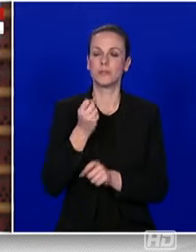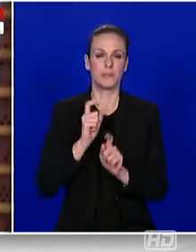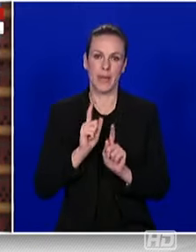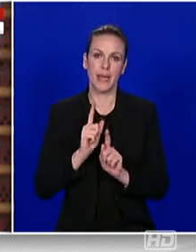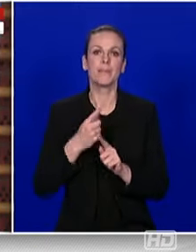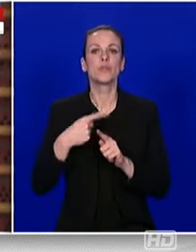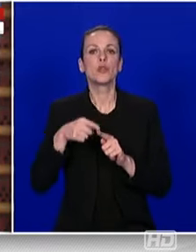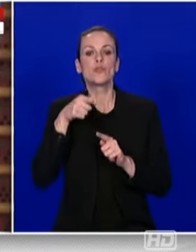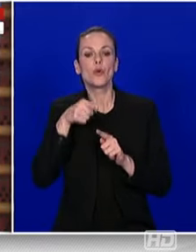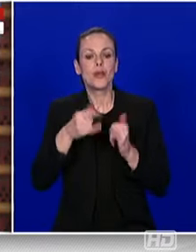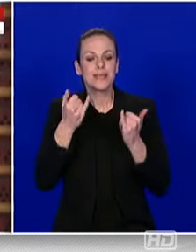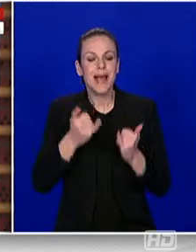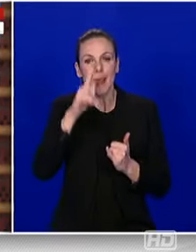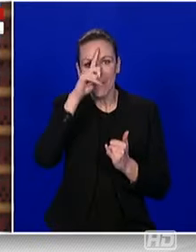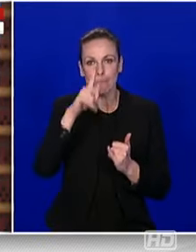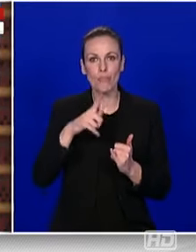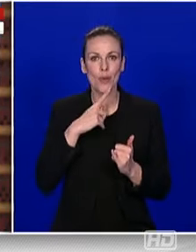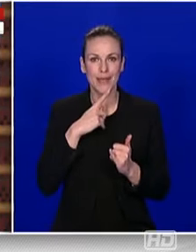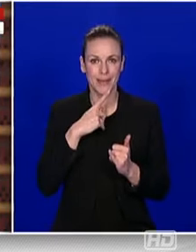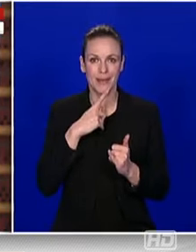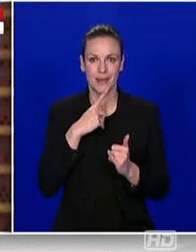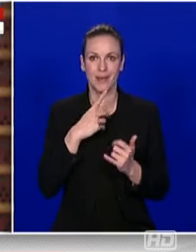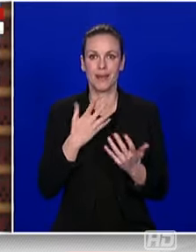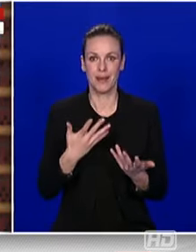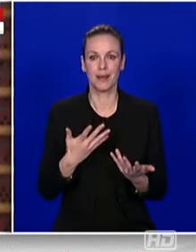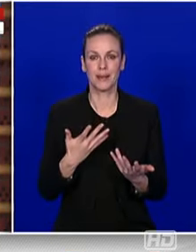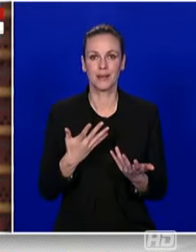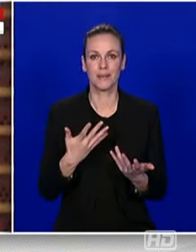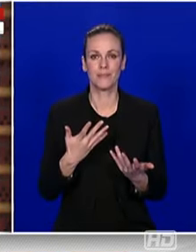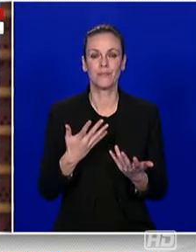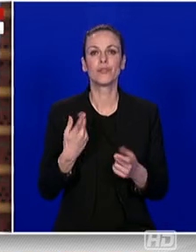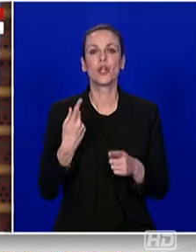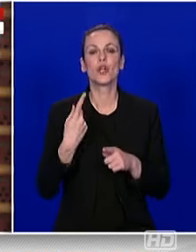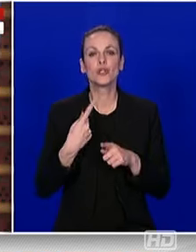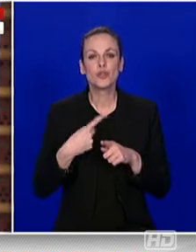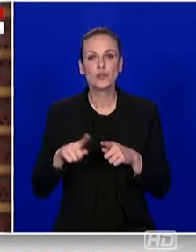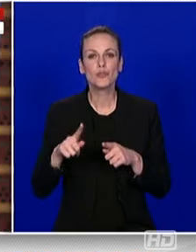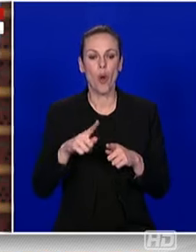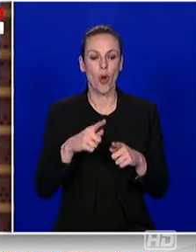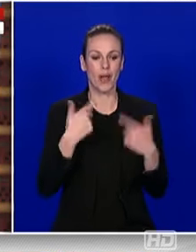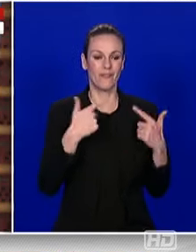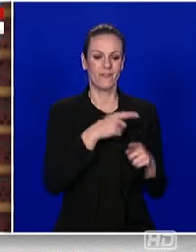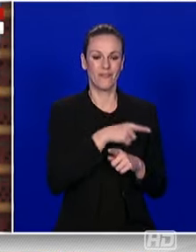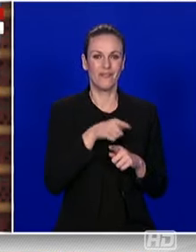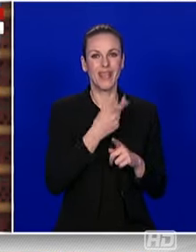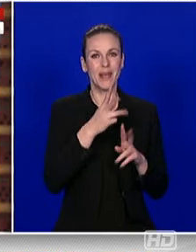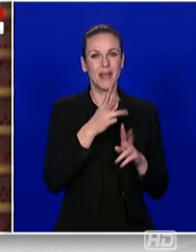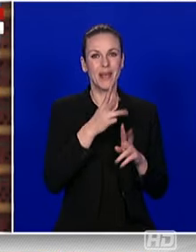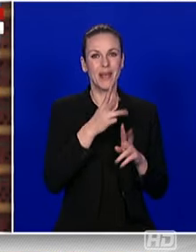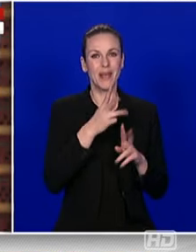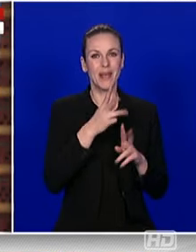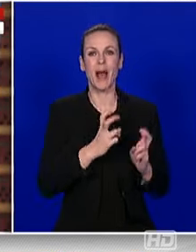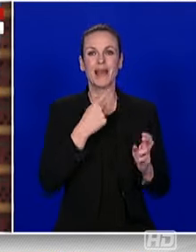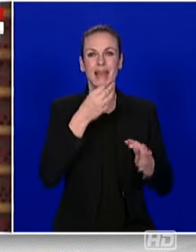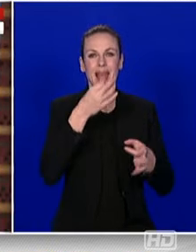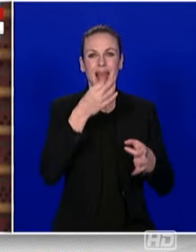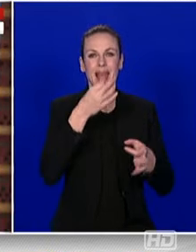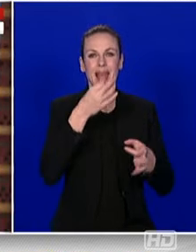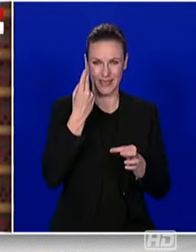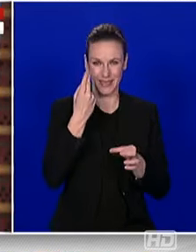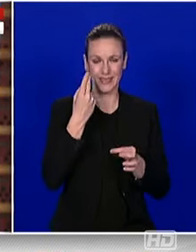o ponedjeljku i da je karakteristika da se tijekom vikenda nešto manje i testira. Zato